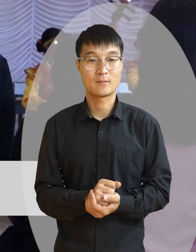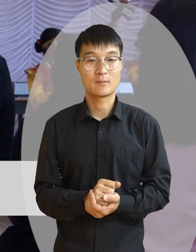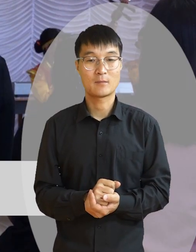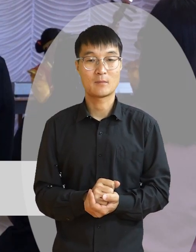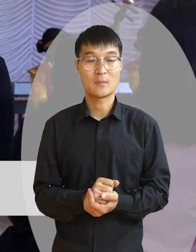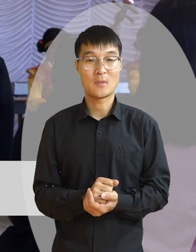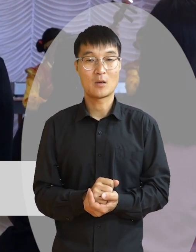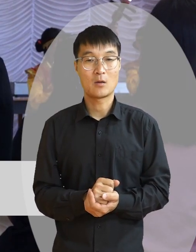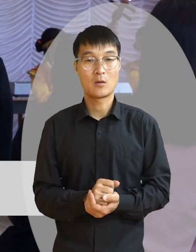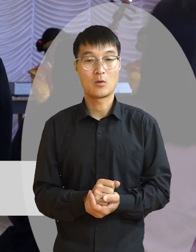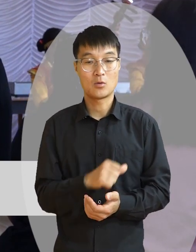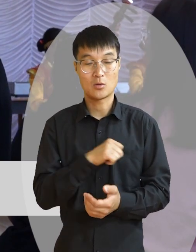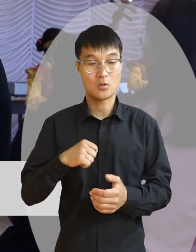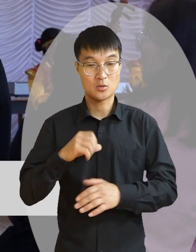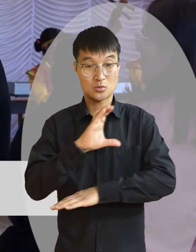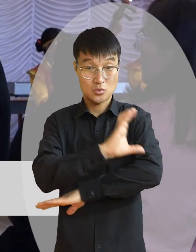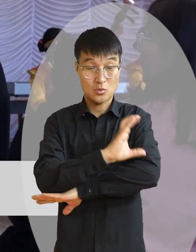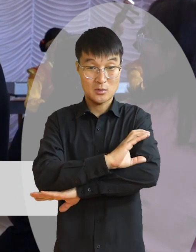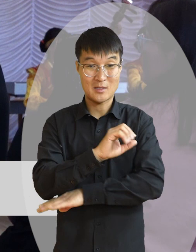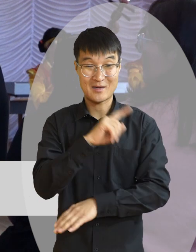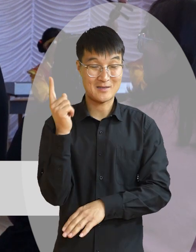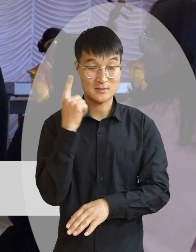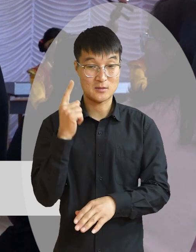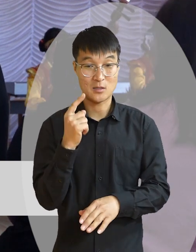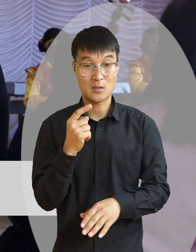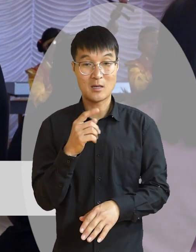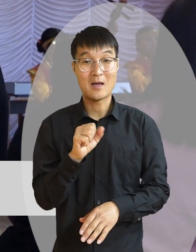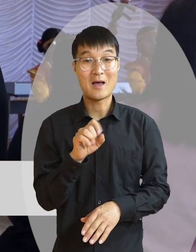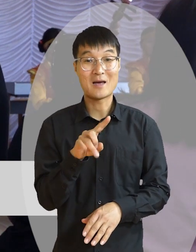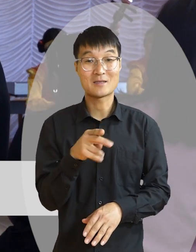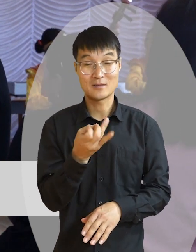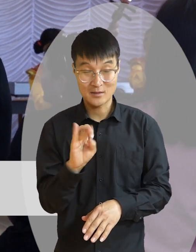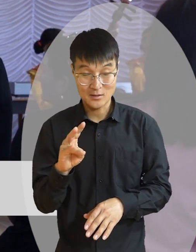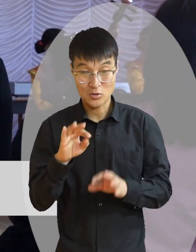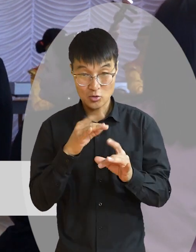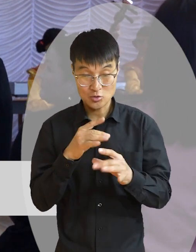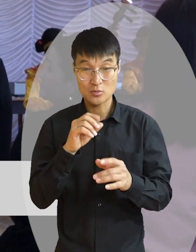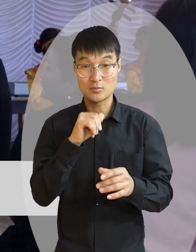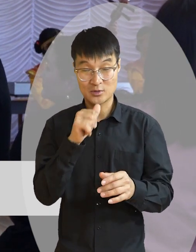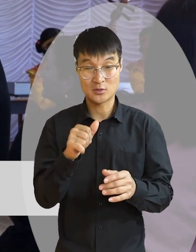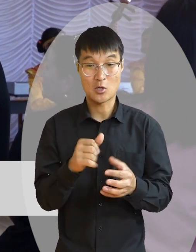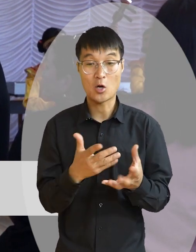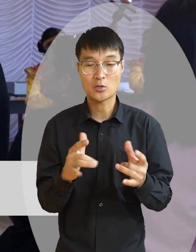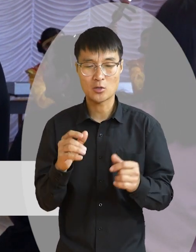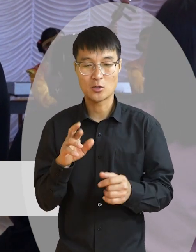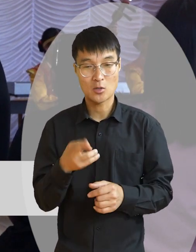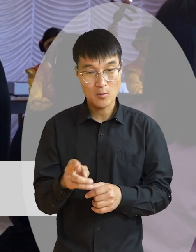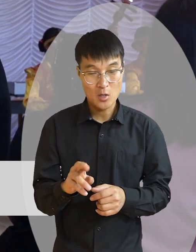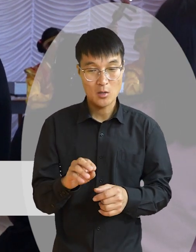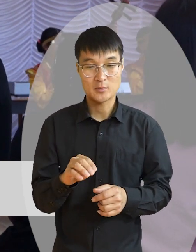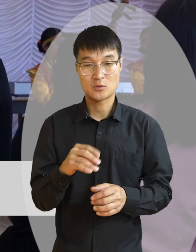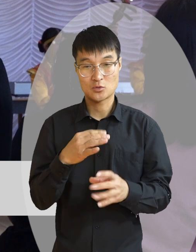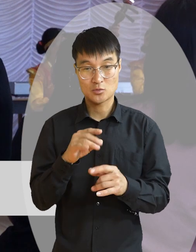Азийн бас соёлыг те сургуультай ингээд түгээгээд зөвхөн ардын одоо өөрийнхөө үндэсний хөгжмөөс одоо гэж хүрээд одоо хязгаарлахгүйгээр бас Япон хөгжмийг